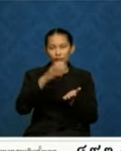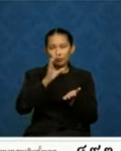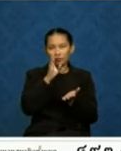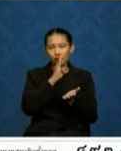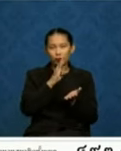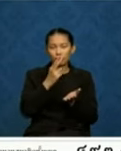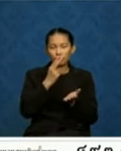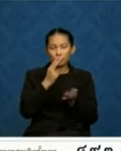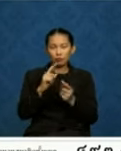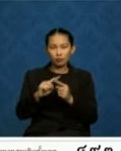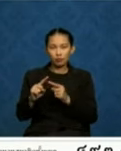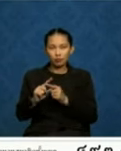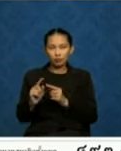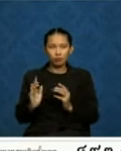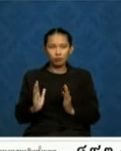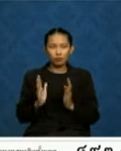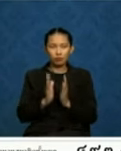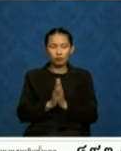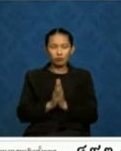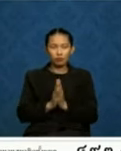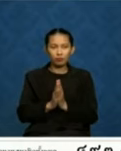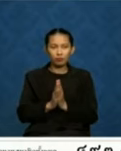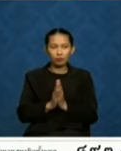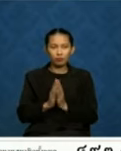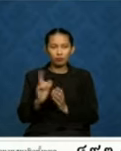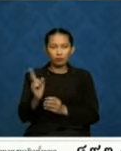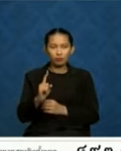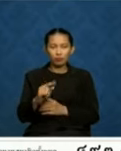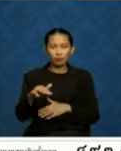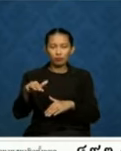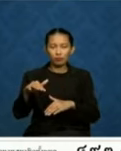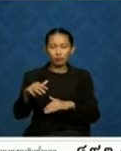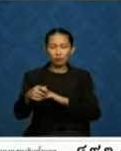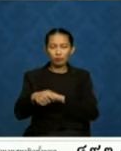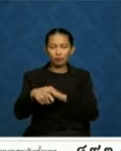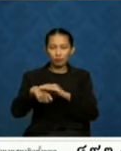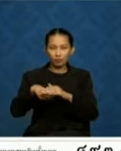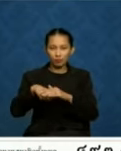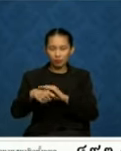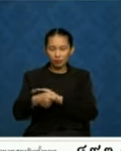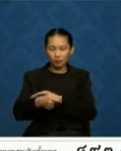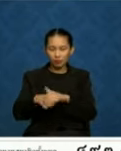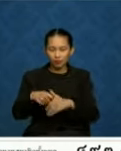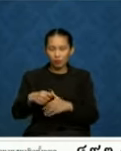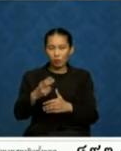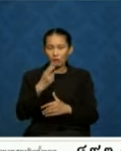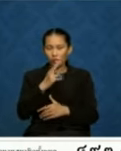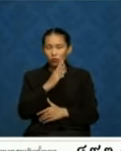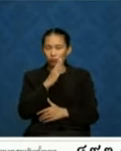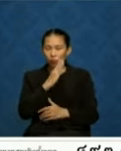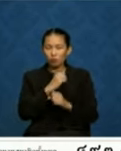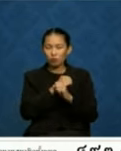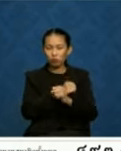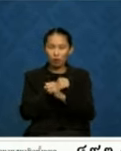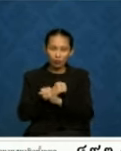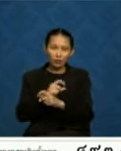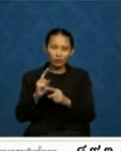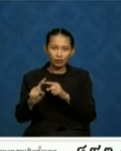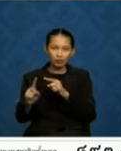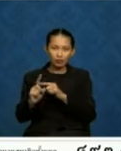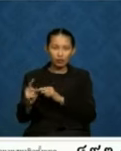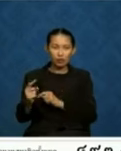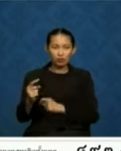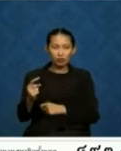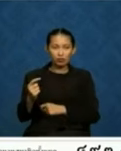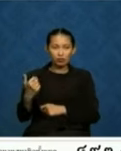ะฮะแล้วก็ในเรื่องของการลักลอบนำเข้าบุหรี่เถื่อนการป้องกันและการปราบปรามต่างๆ